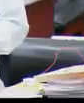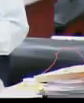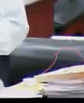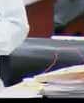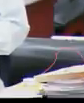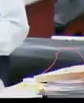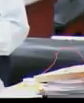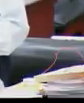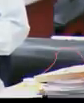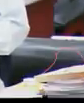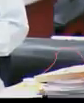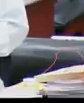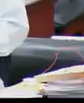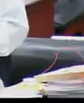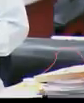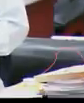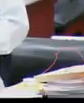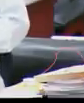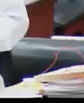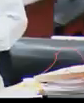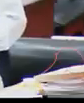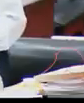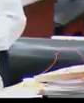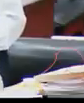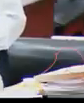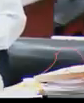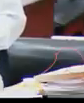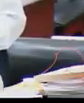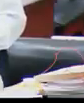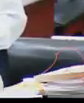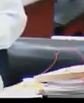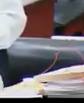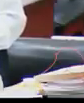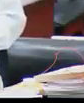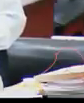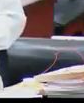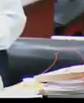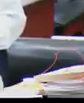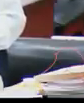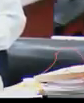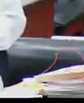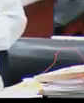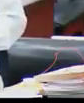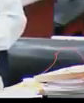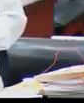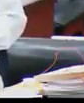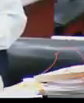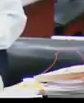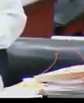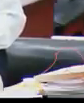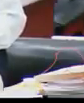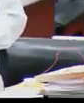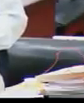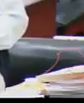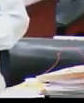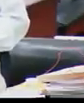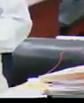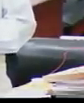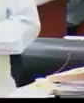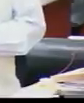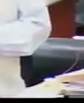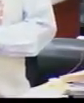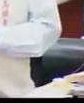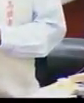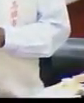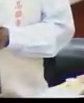93年因为未来缆车计划，那么当时候的县长、当时候的乡长、当时候的秘书偷偷摸摸